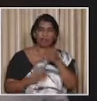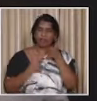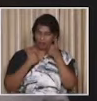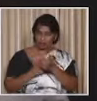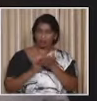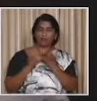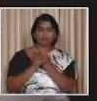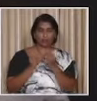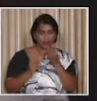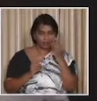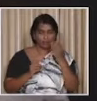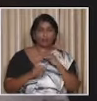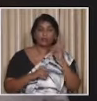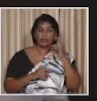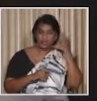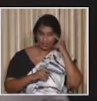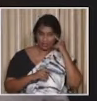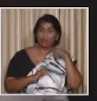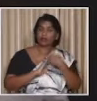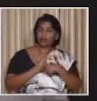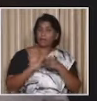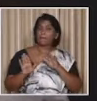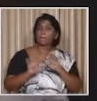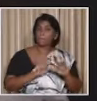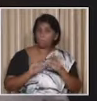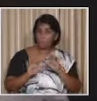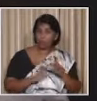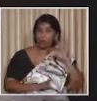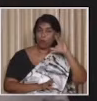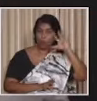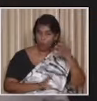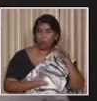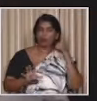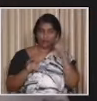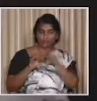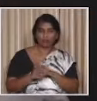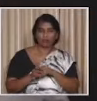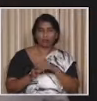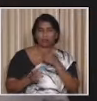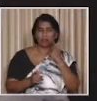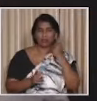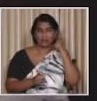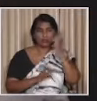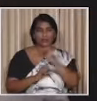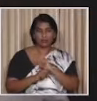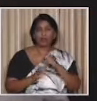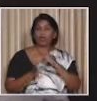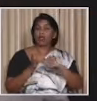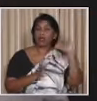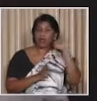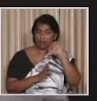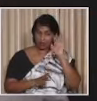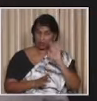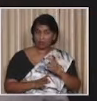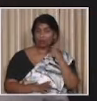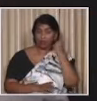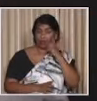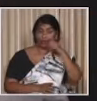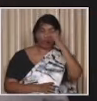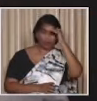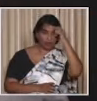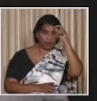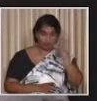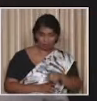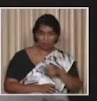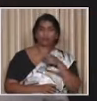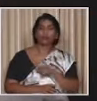එපා සමහර අය හිතනවා ඇති මේ රට පාලනය කරන්න ඕනේ මෝඩෙක් කියලා අදක්ෂයෙක් කියලා එන ආසියාවට ඉන්න දක්ෂතම නායකෙක්